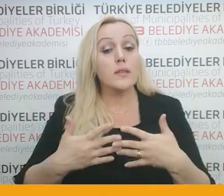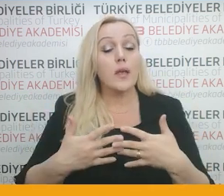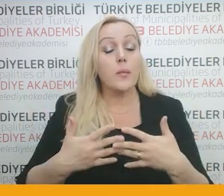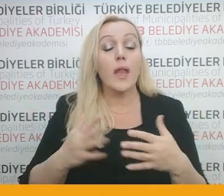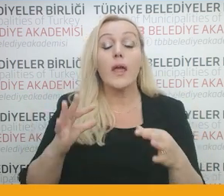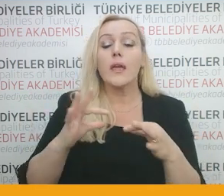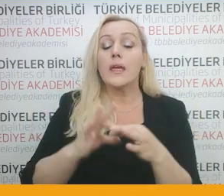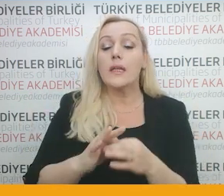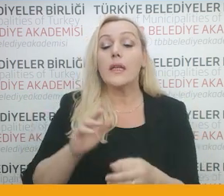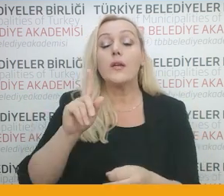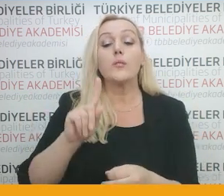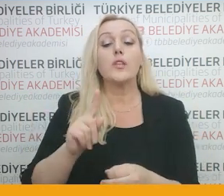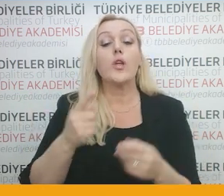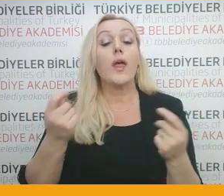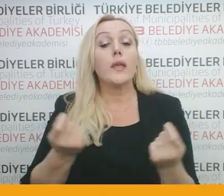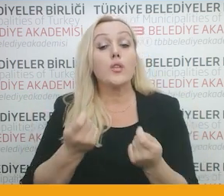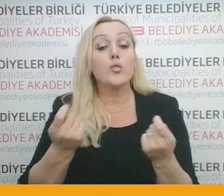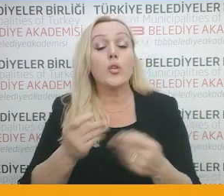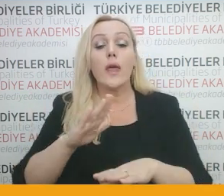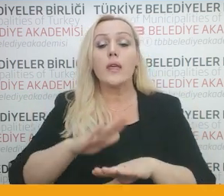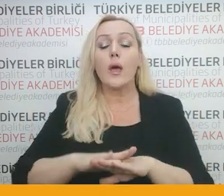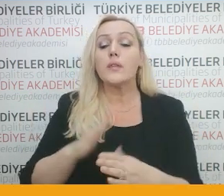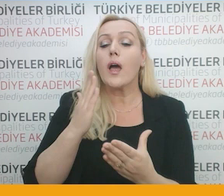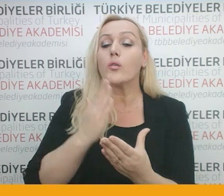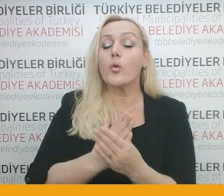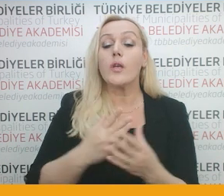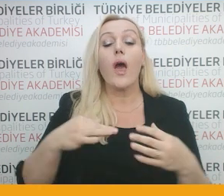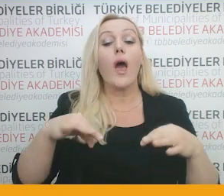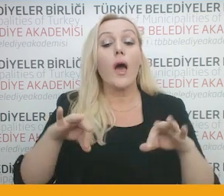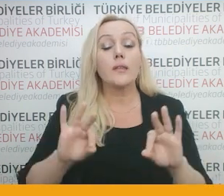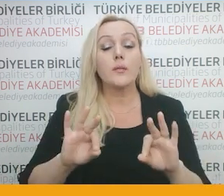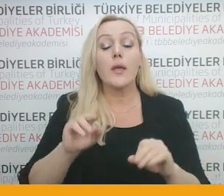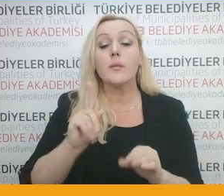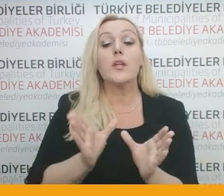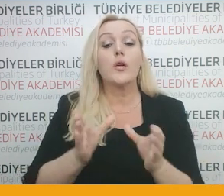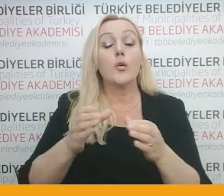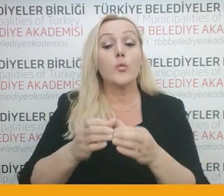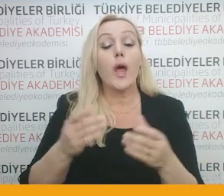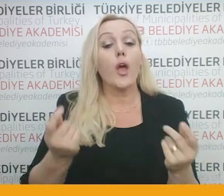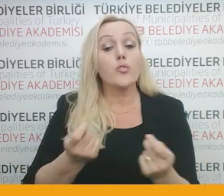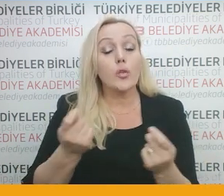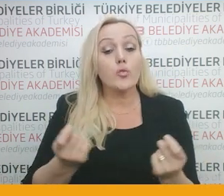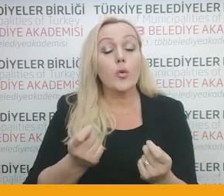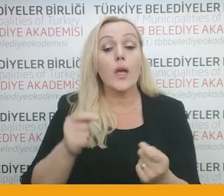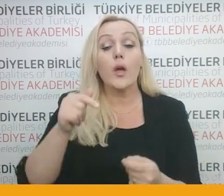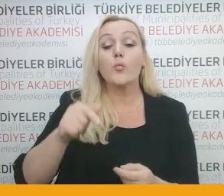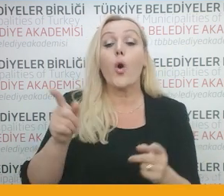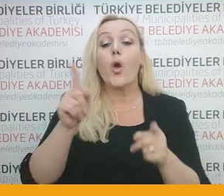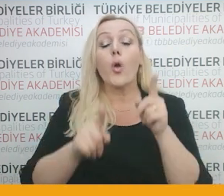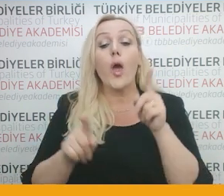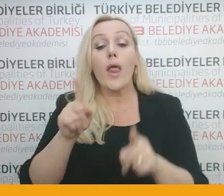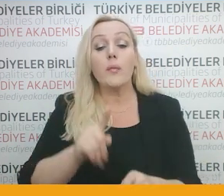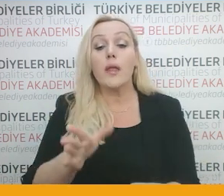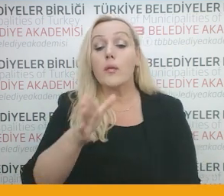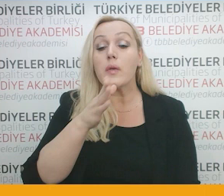ile ilgili bir bir iş yaptıysak, bir dosya hazırladıysak veya bir birimde çalışıyorsak mutlaka bu yönetmeliği bilmemiz